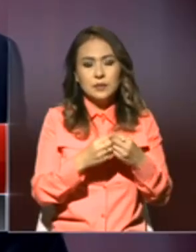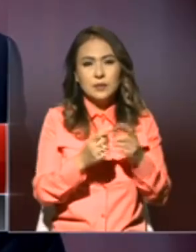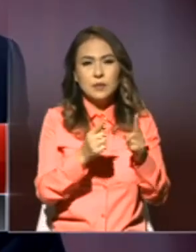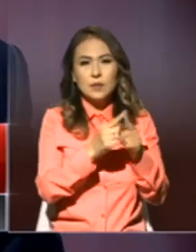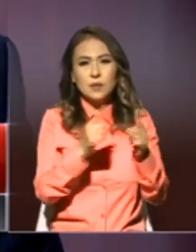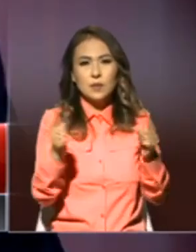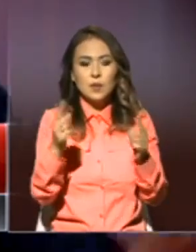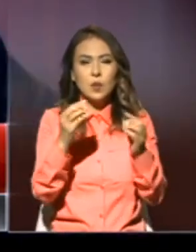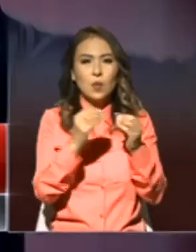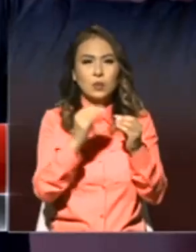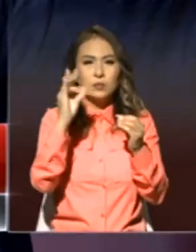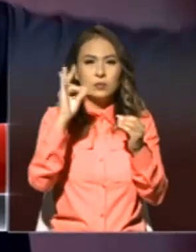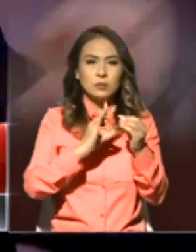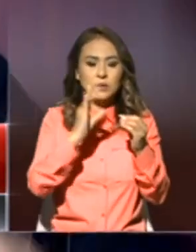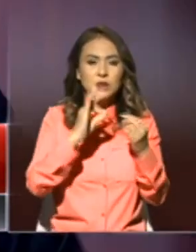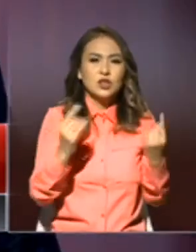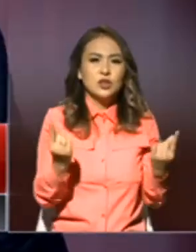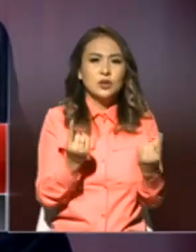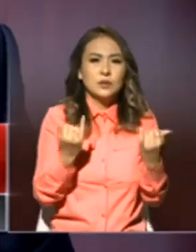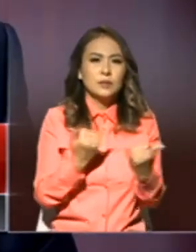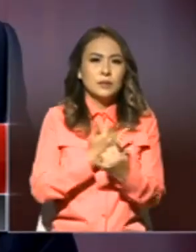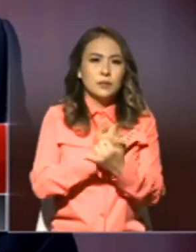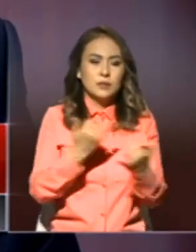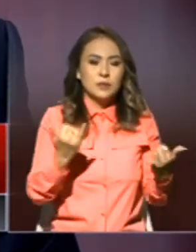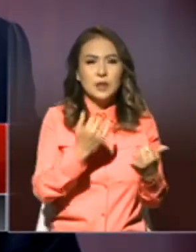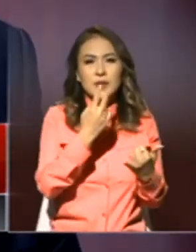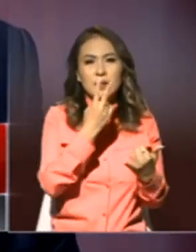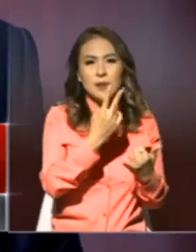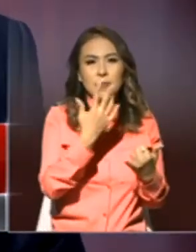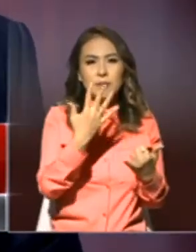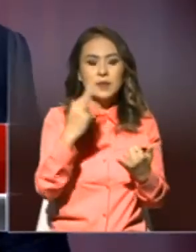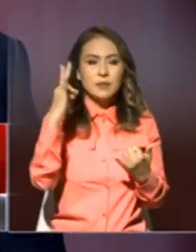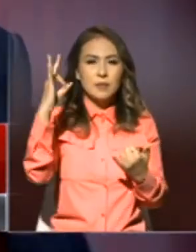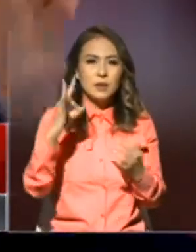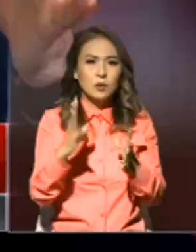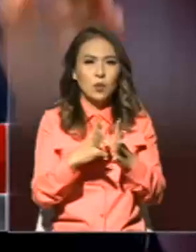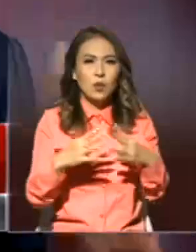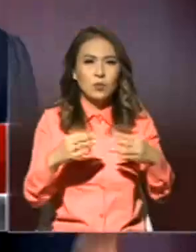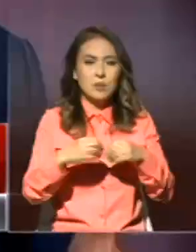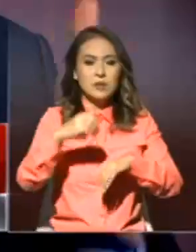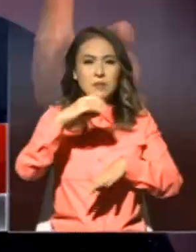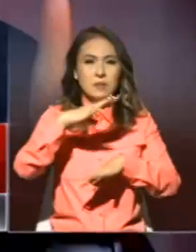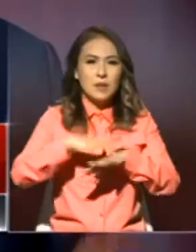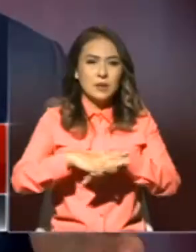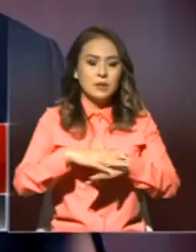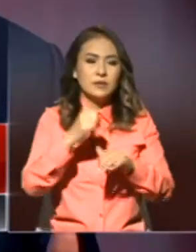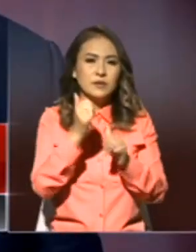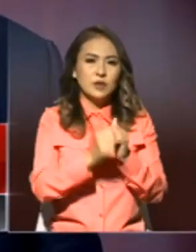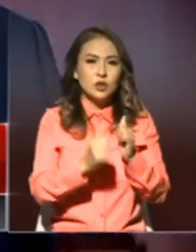жарнасы 10%-бен осындай жеңілдетілген шартпен 2-5% ақша беру үшін отбасы банкіге жылда